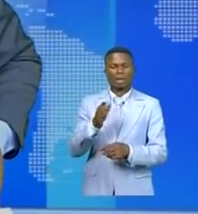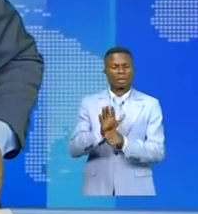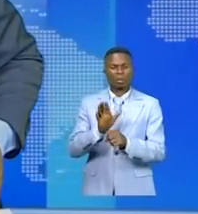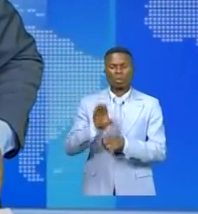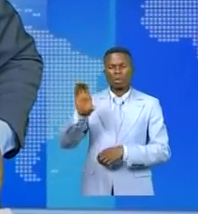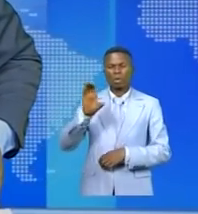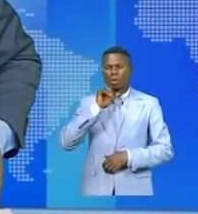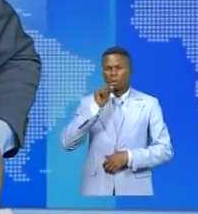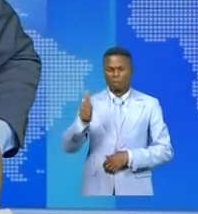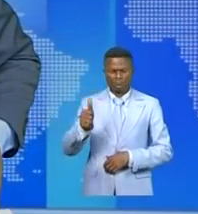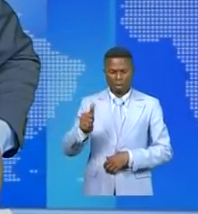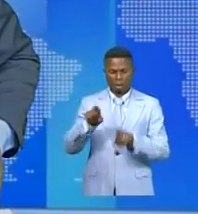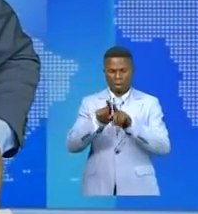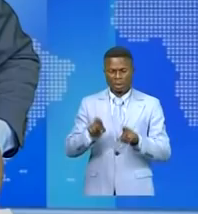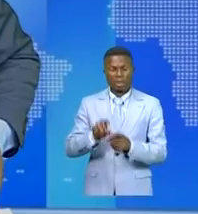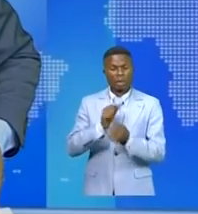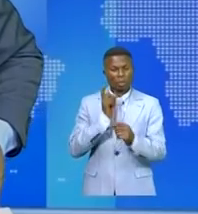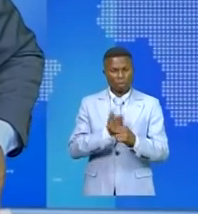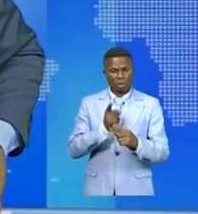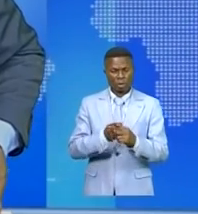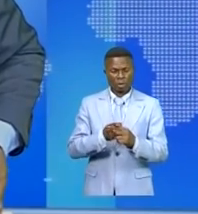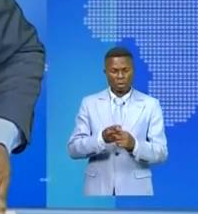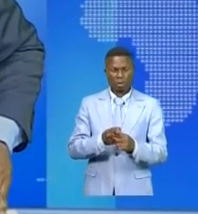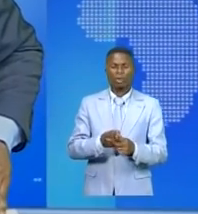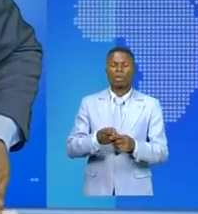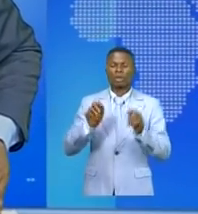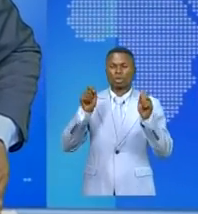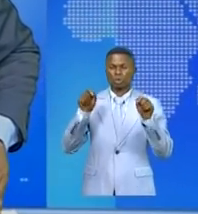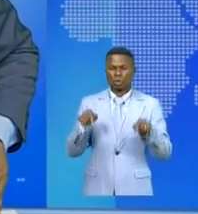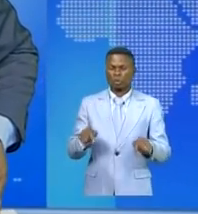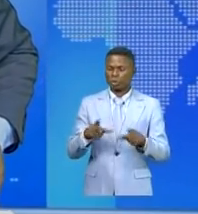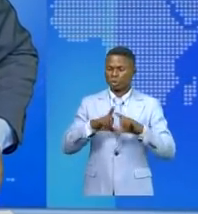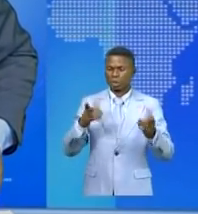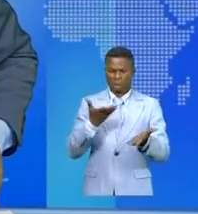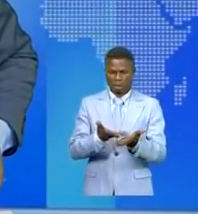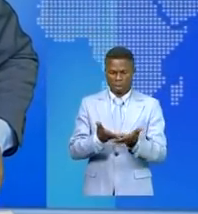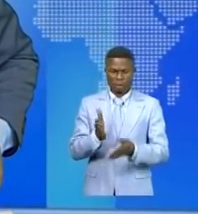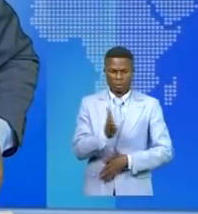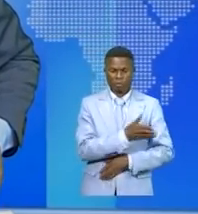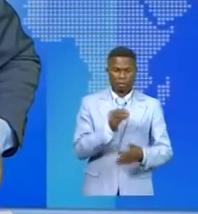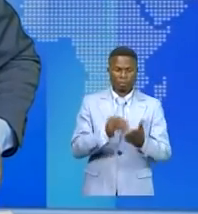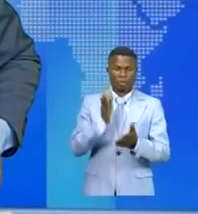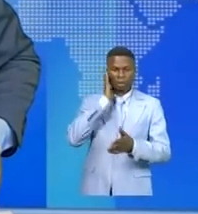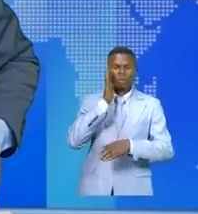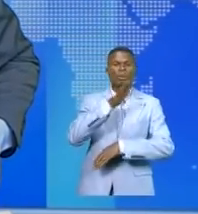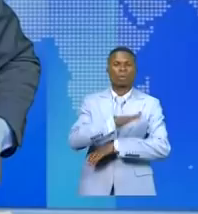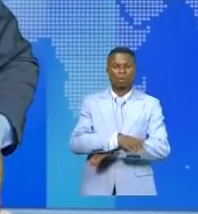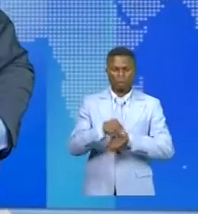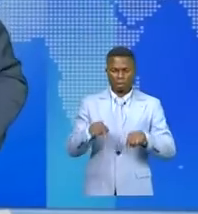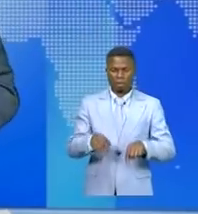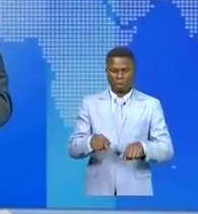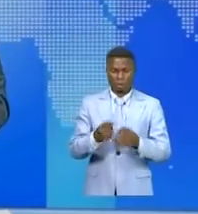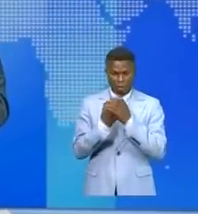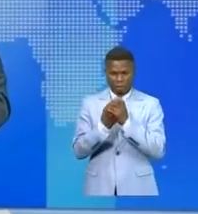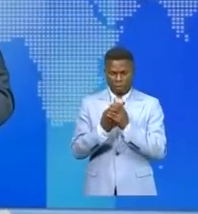banques, la bancarisation et ses défis, c'est les grands formats de ce soir. Encore une fois, bonsoir, nous sommes à la